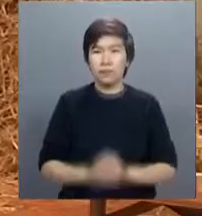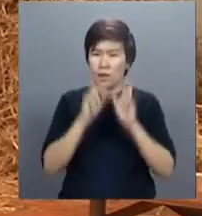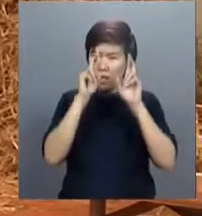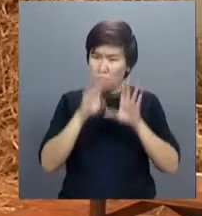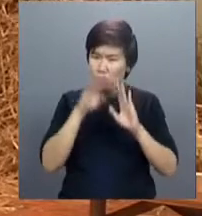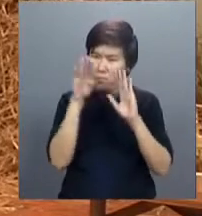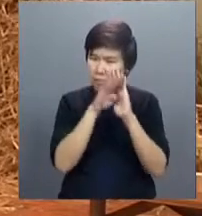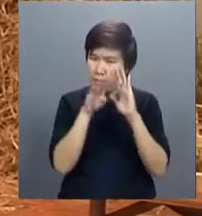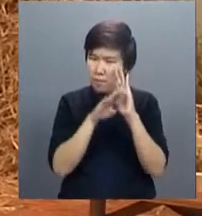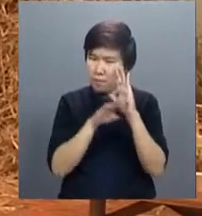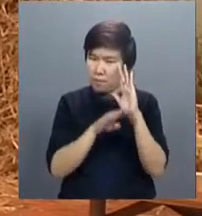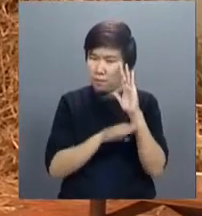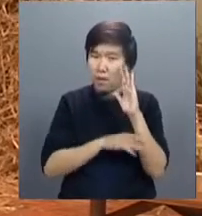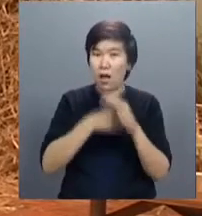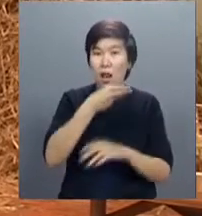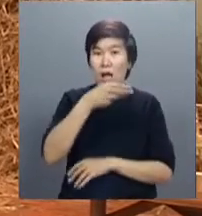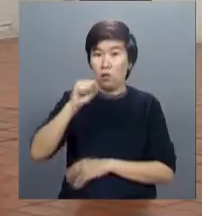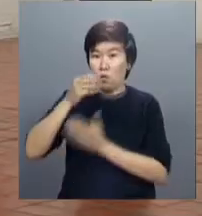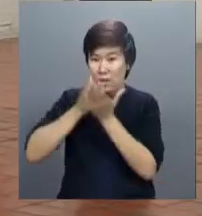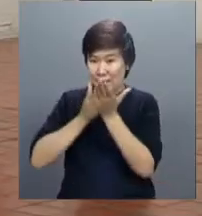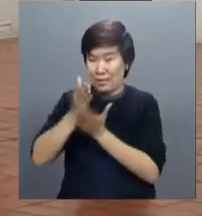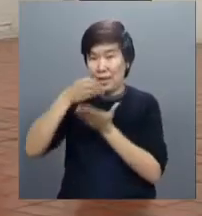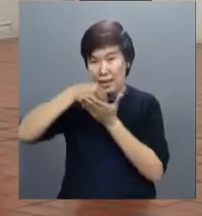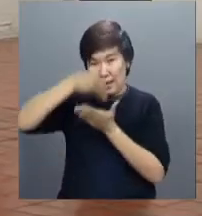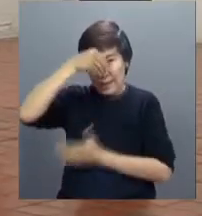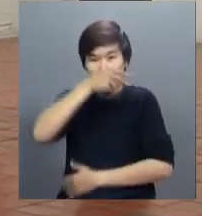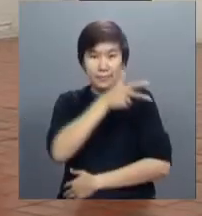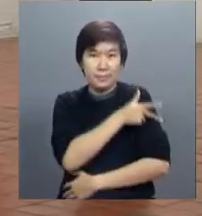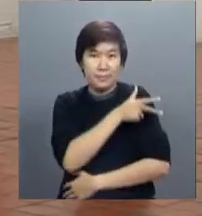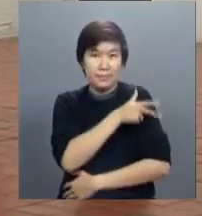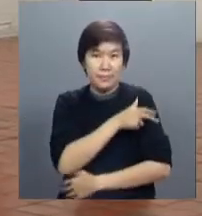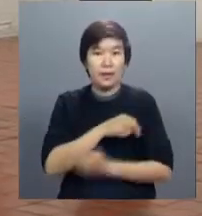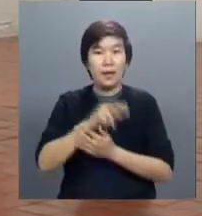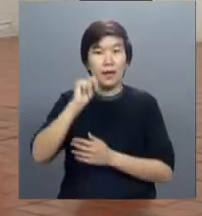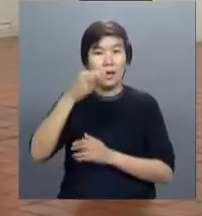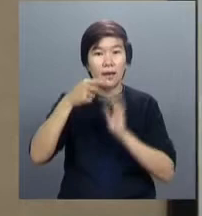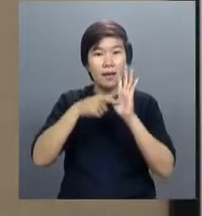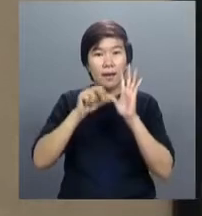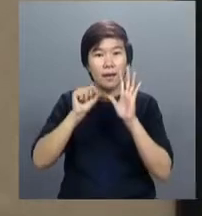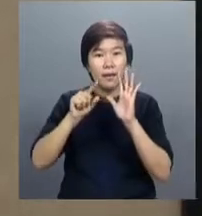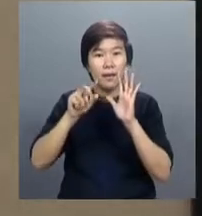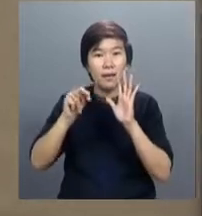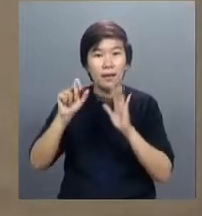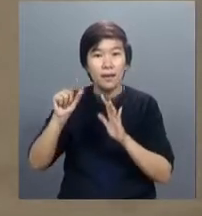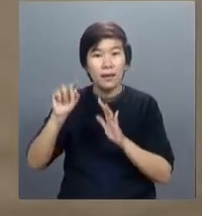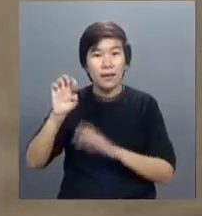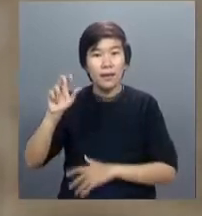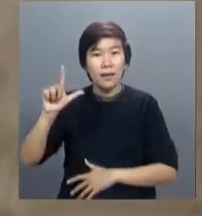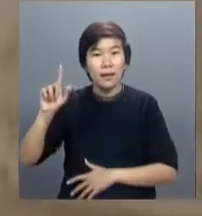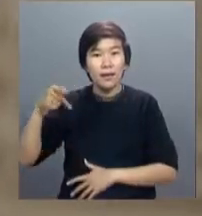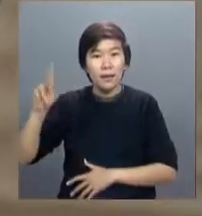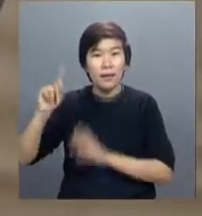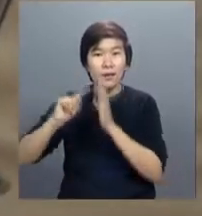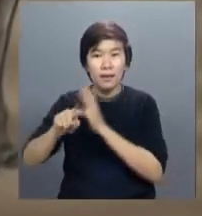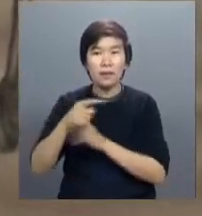เป็นอีกข้อดีของหลักสูตรปริญญาเอกสายทัศนศิลป์ที่ในไทยยังมีน้อยราว4สถาบันหากกำลังเดินหน้าผลิตนักวิชา